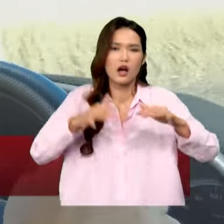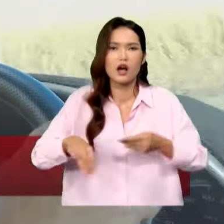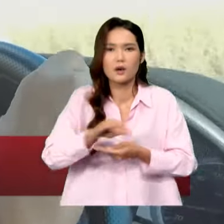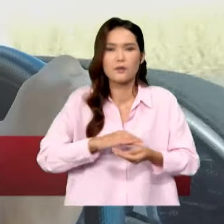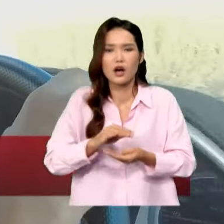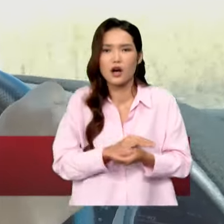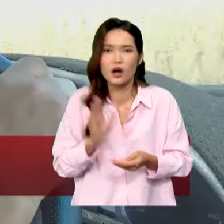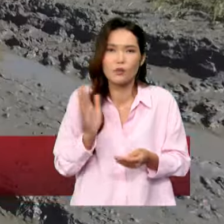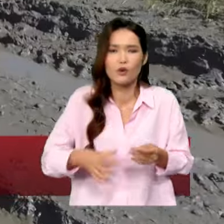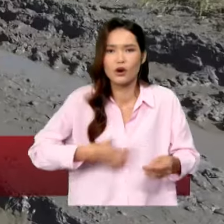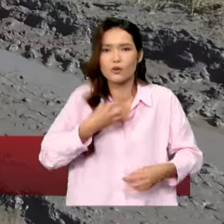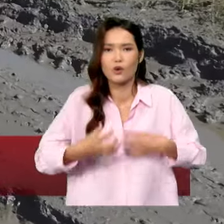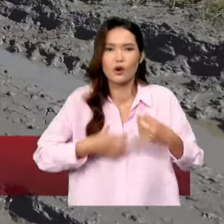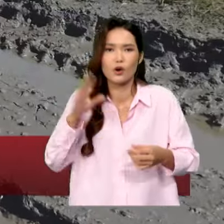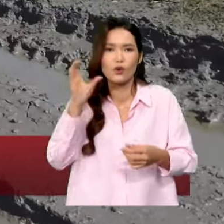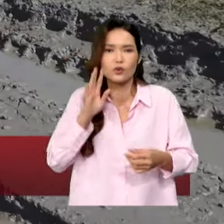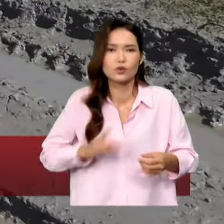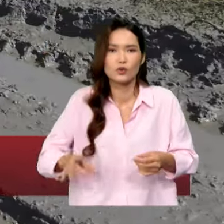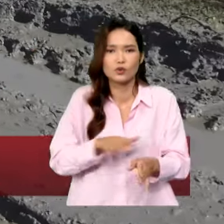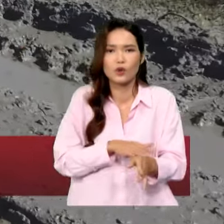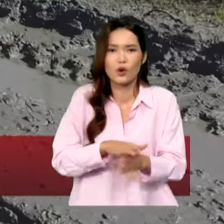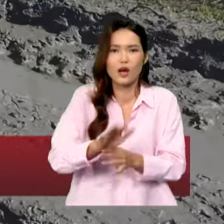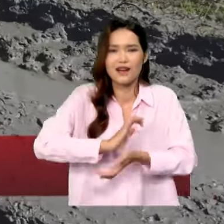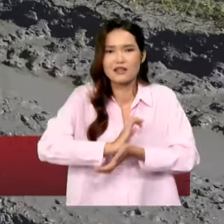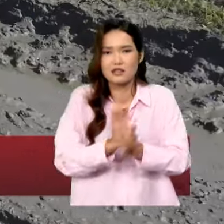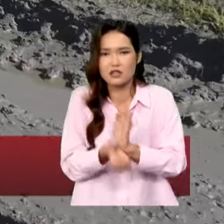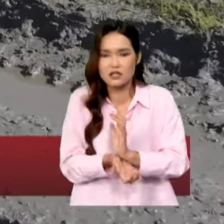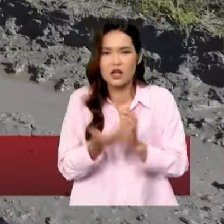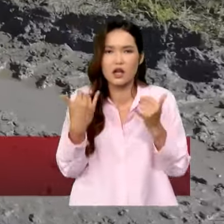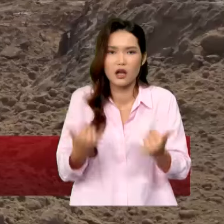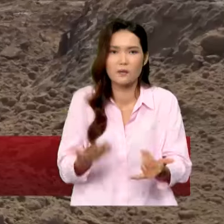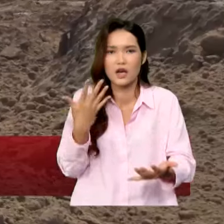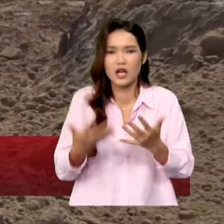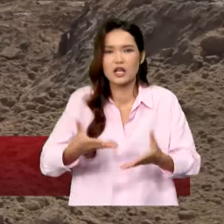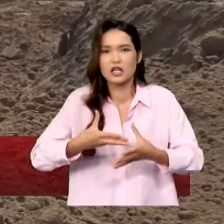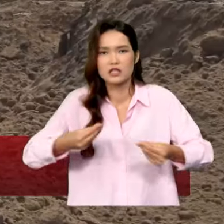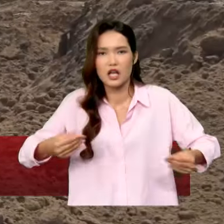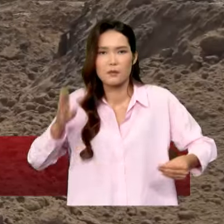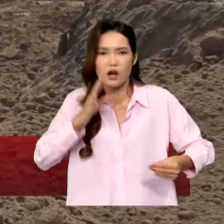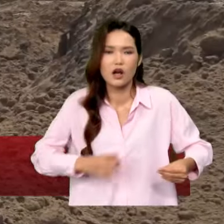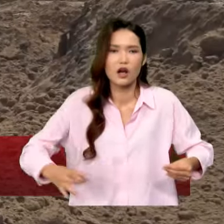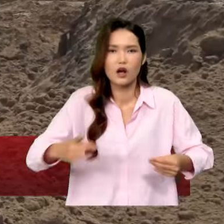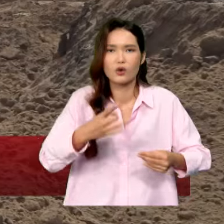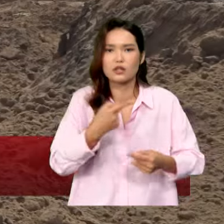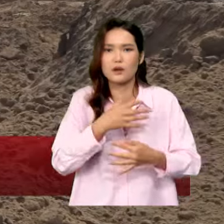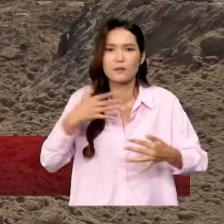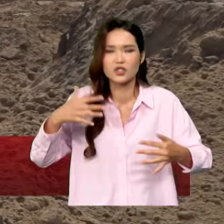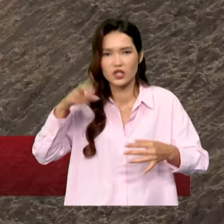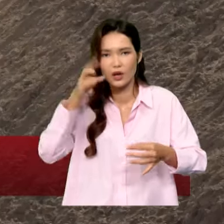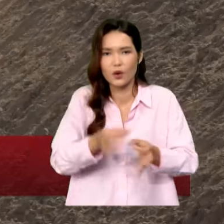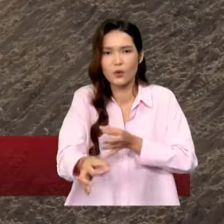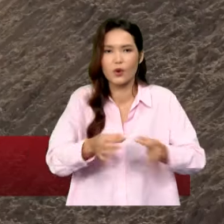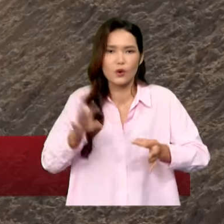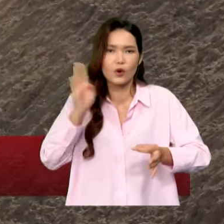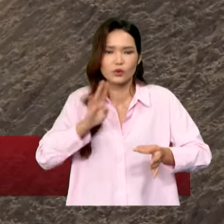отыр. Жер суға толы, өзен көлдер арнасына сыймай жатыр. Қар қалың түссе көктемде аудан орталығымен бірнеше елді мекенді су